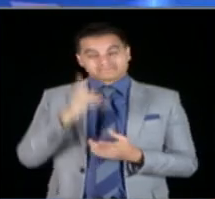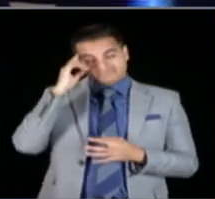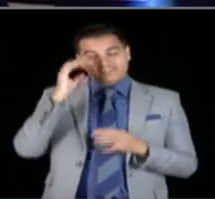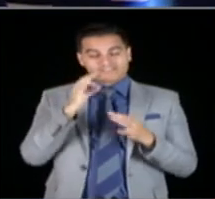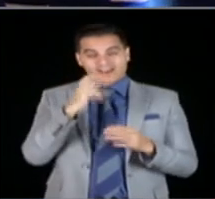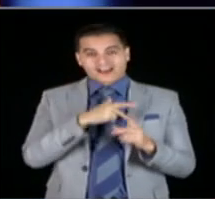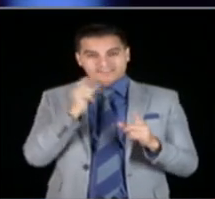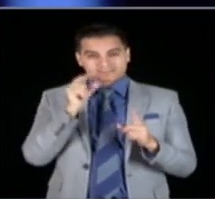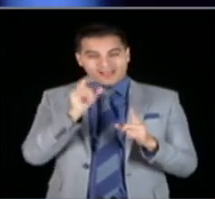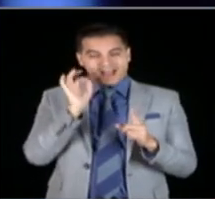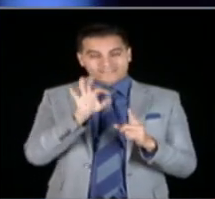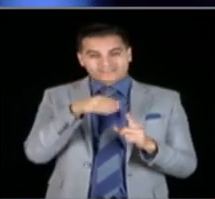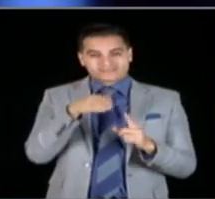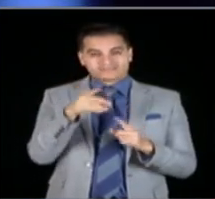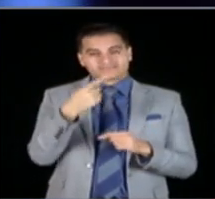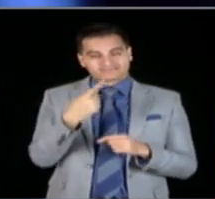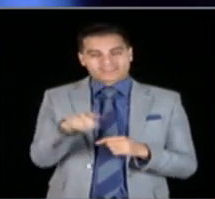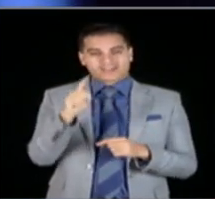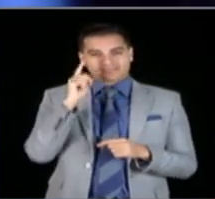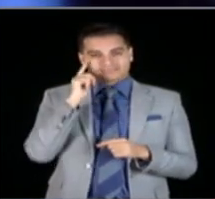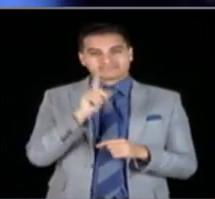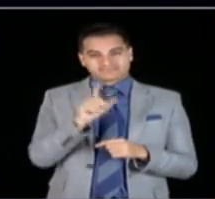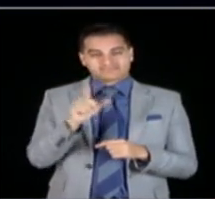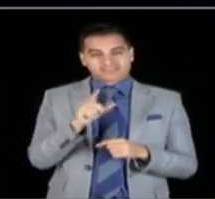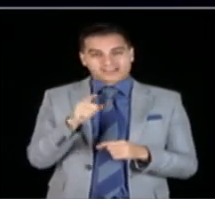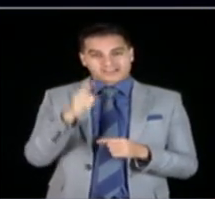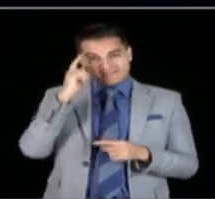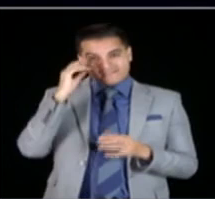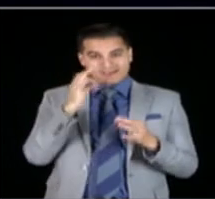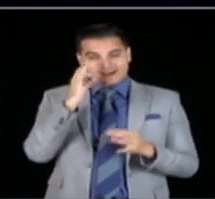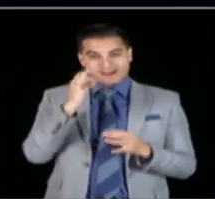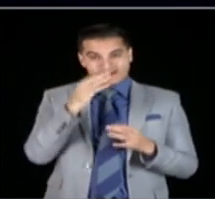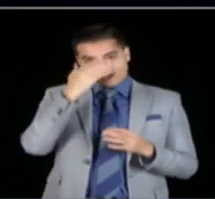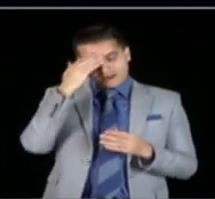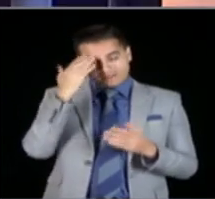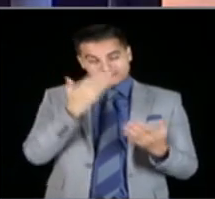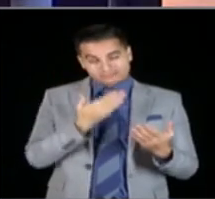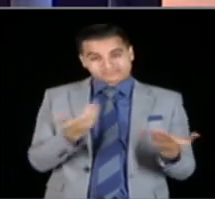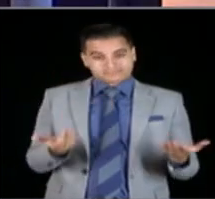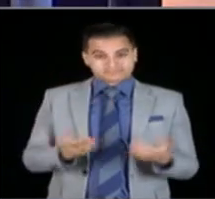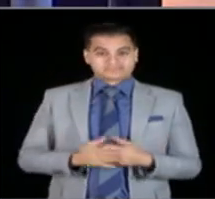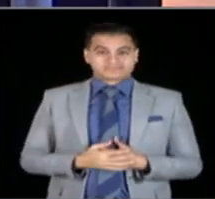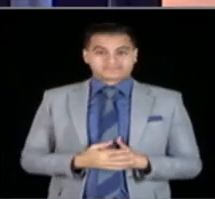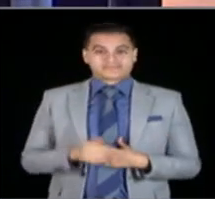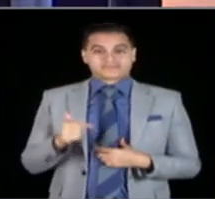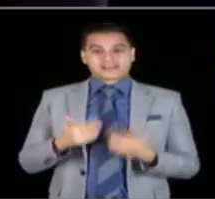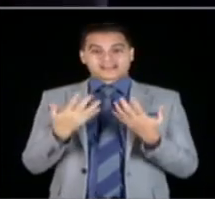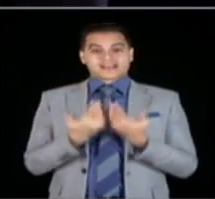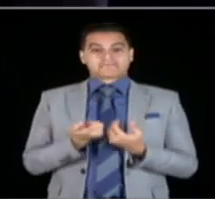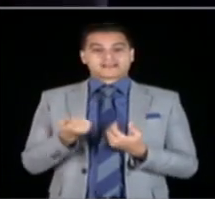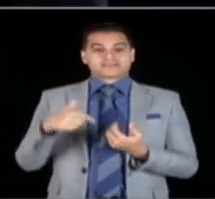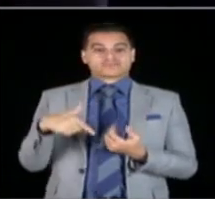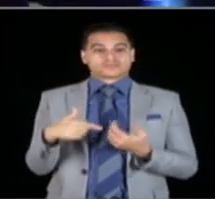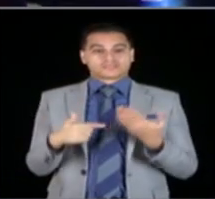بتفكر يا أندرو، بتفكر. هي دي الخبرة. ماشي ماشي أندرو. 65